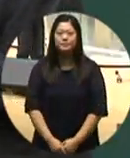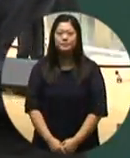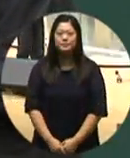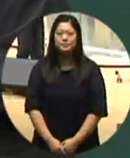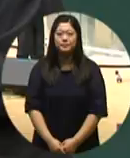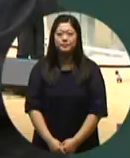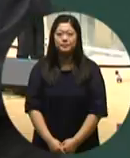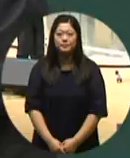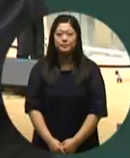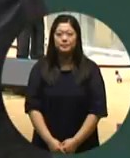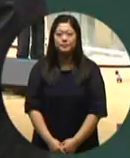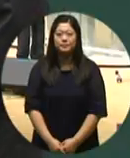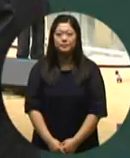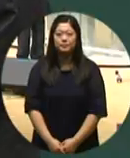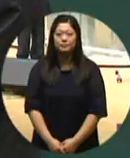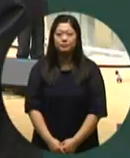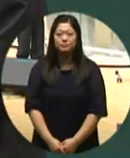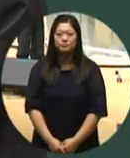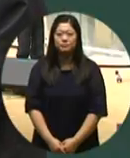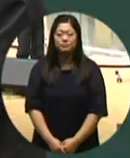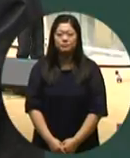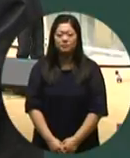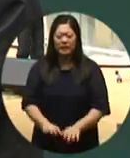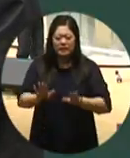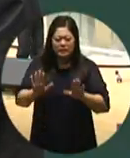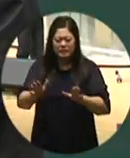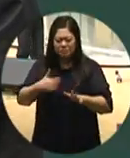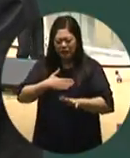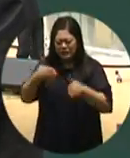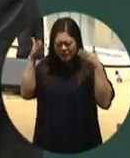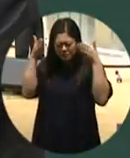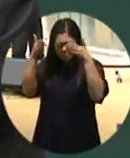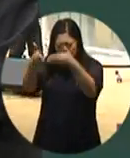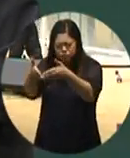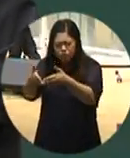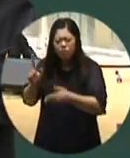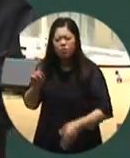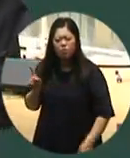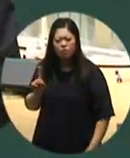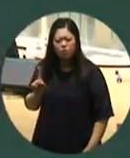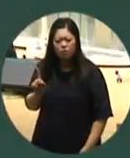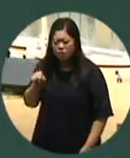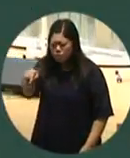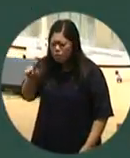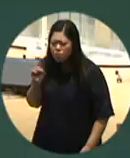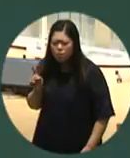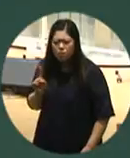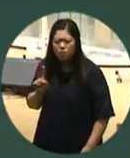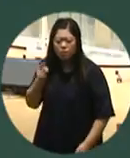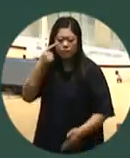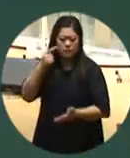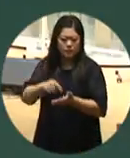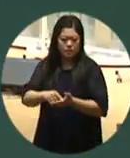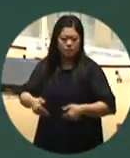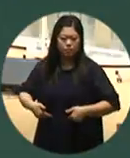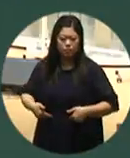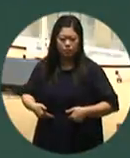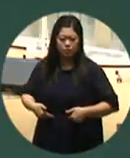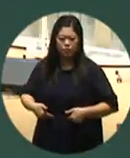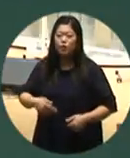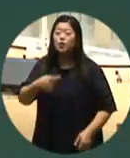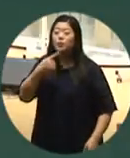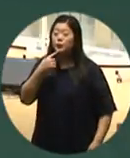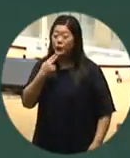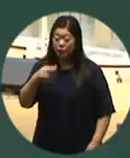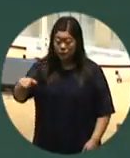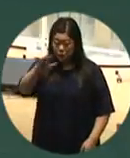must discover this. 내가 지금 뭐에 올인할 것이냐. For what should I put my all into? 물론 우리는 지금 전도에 올인을 합니다.